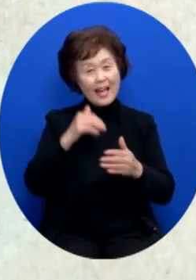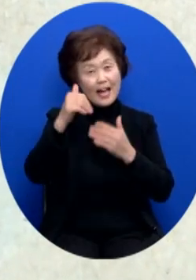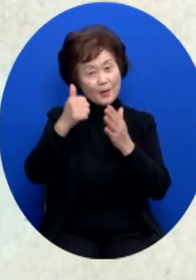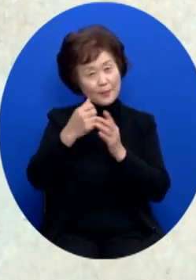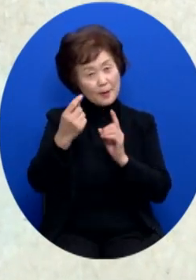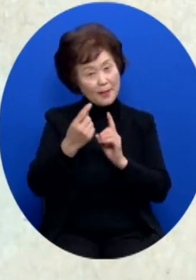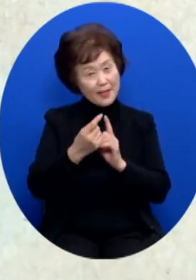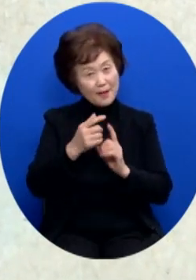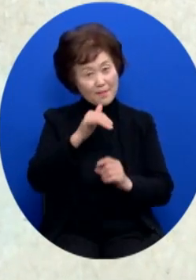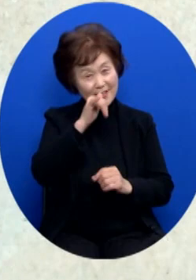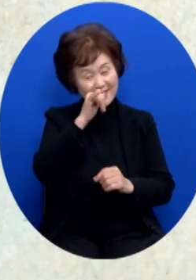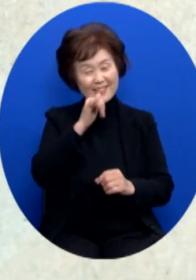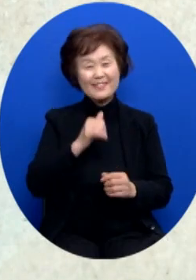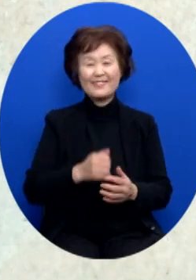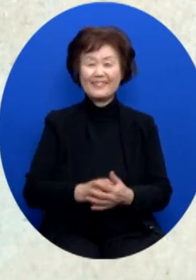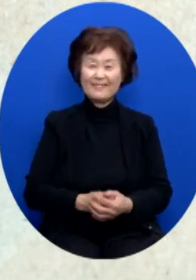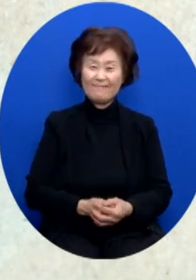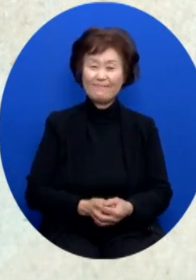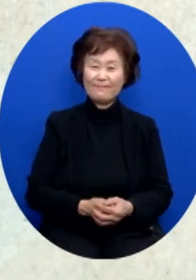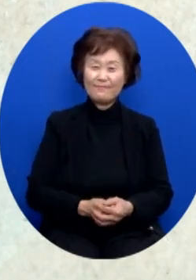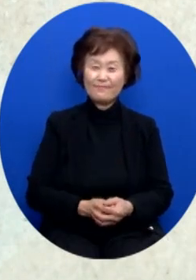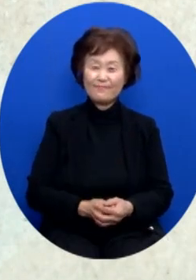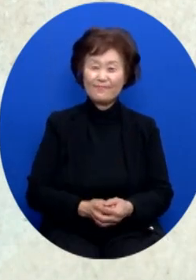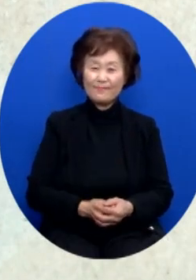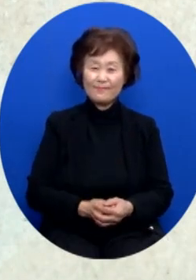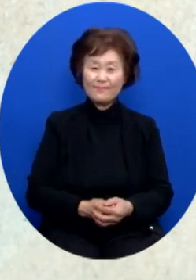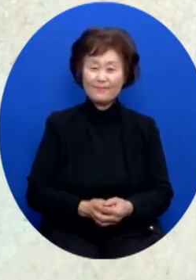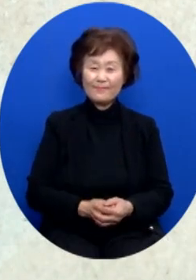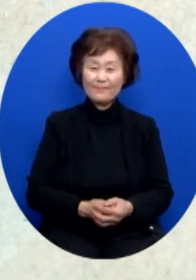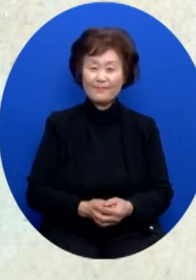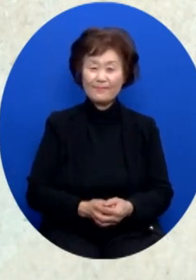지금입니다 CTS 뉴스 장현수